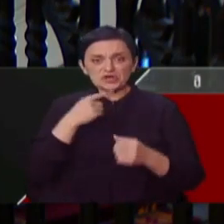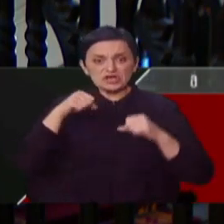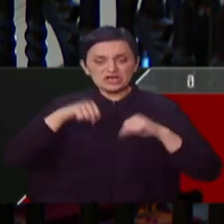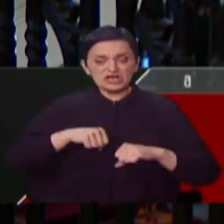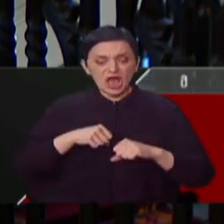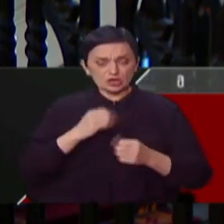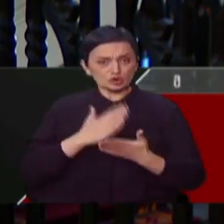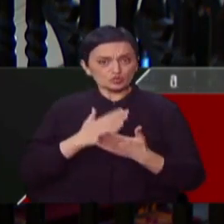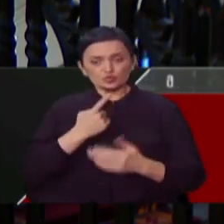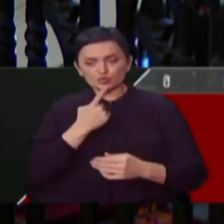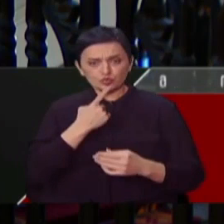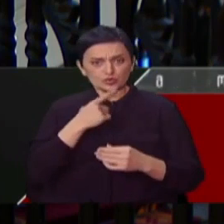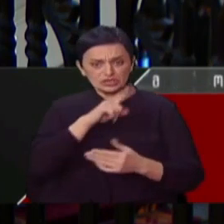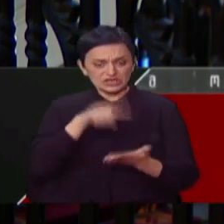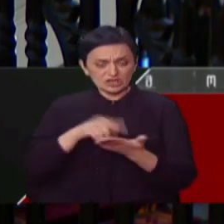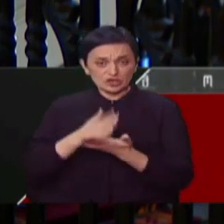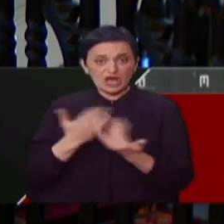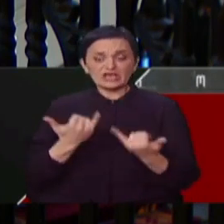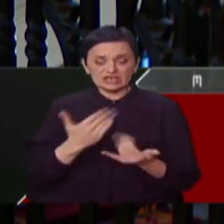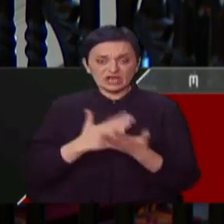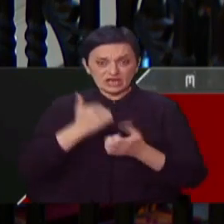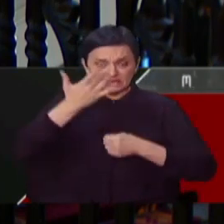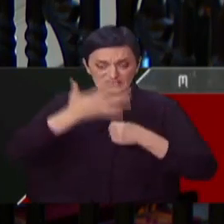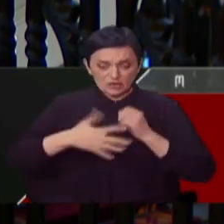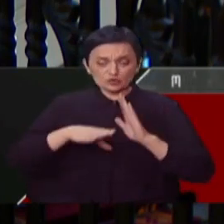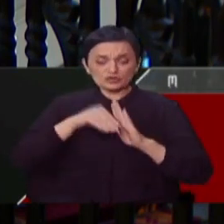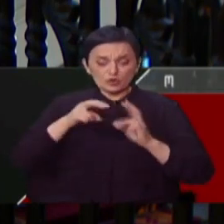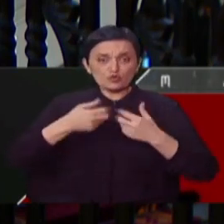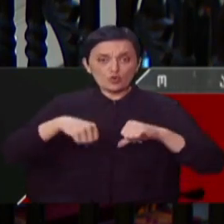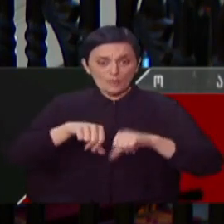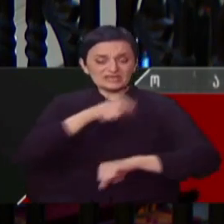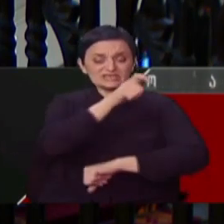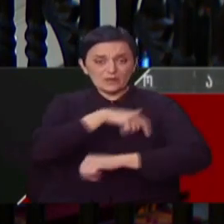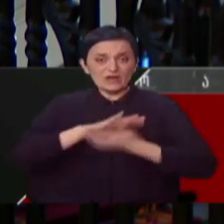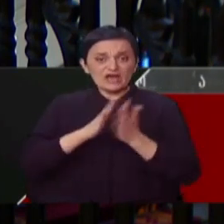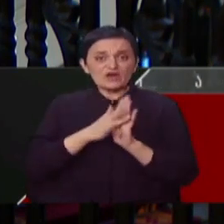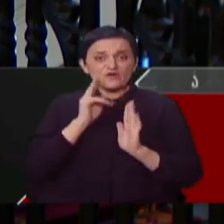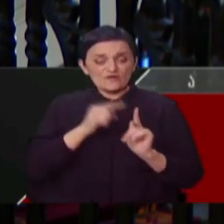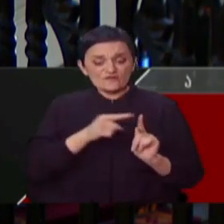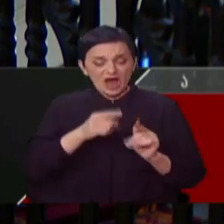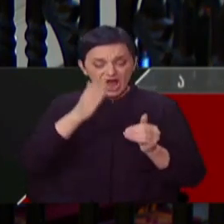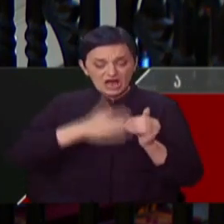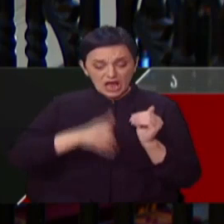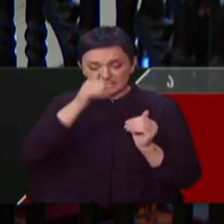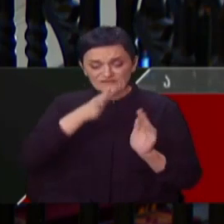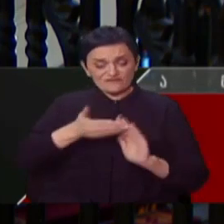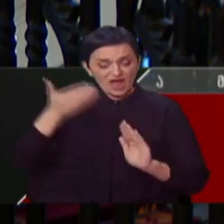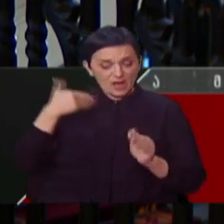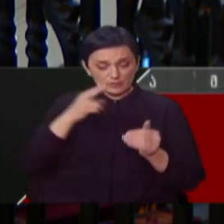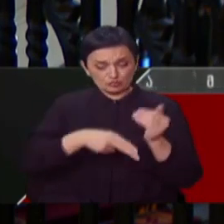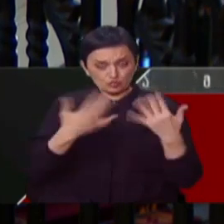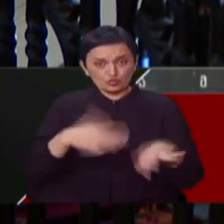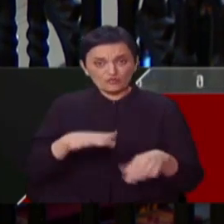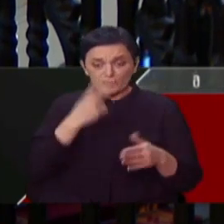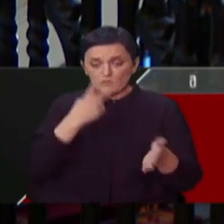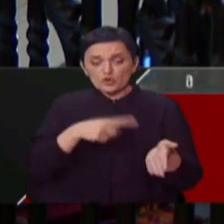ლეგიტიმურად აჩენს. ის, რომ დღესაც კი ვყავს ცენტრალური საარჩევნო კომისიის თავმჯდომარე წევრები, რომელსაც ვადა აქვს გასული თვეების წინ, ეს მიუთითებს იმაზე,